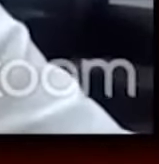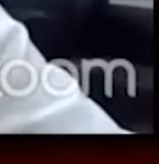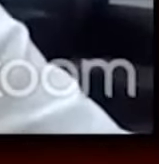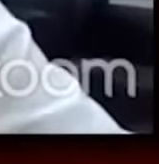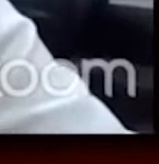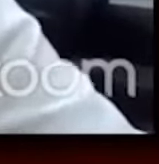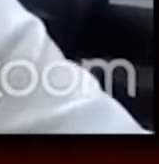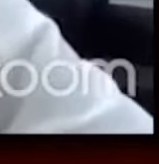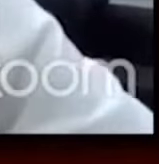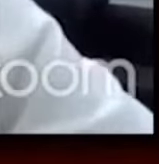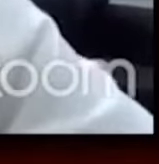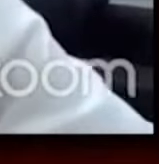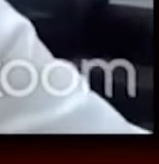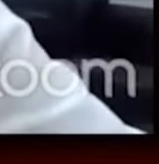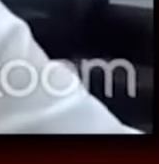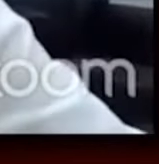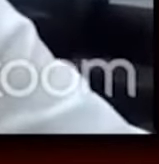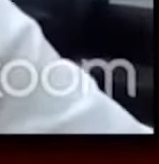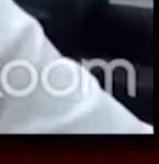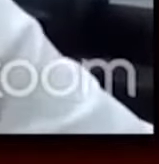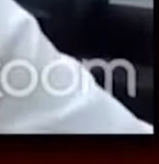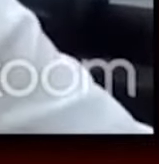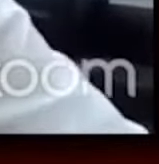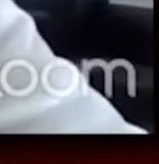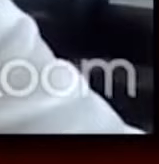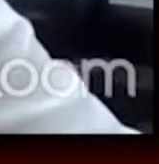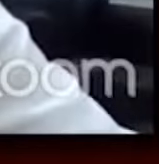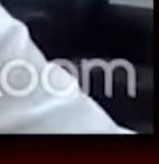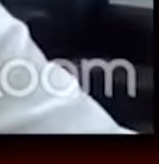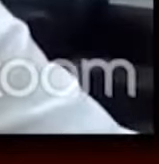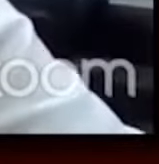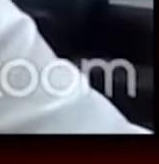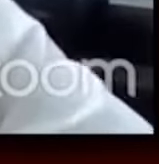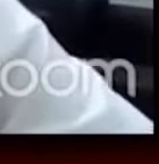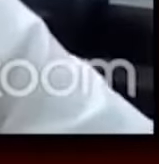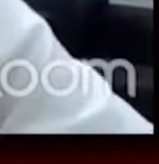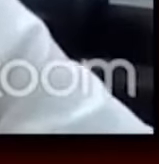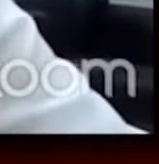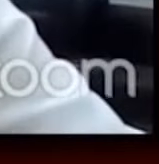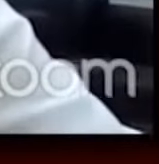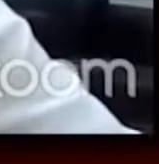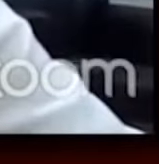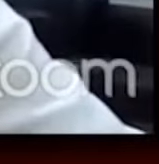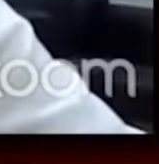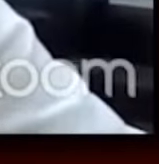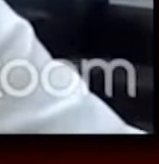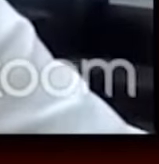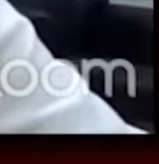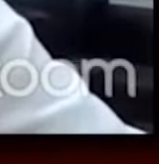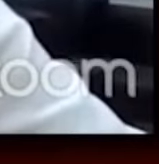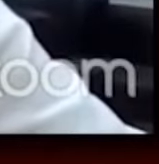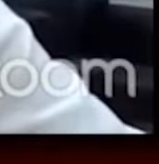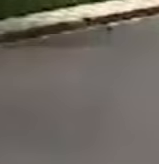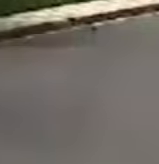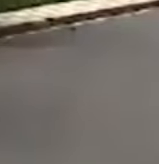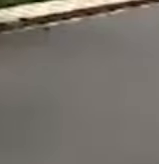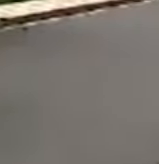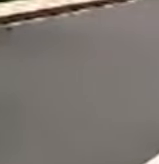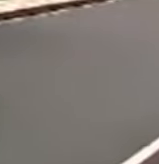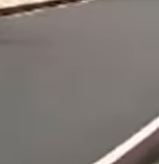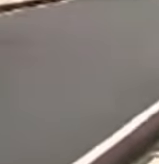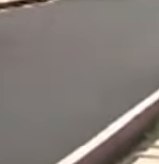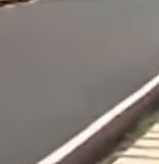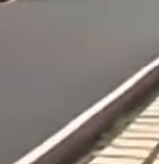kami eh! Winarap na ninyo ang dangal ng DOH! Winarap ninyo ang lahat ng mga kasama ko dito!